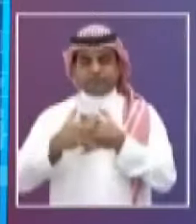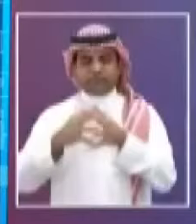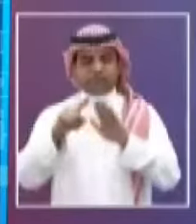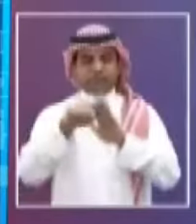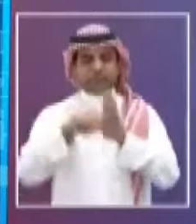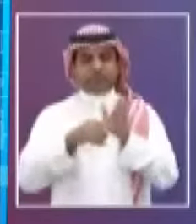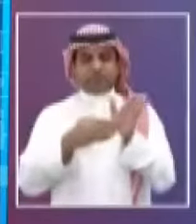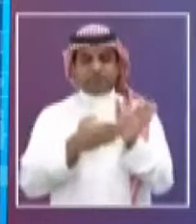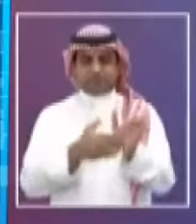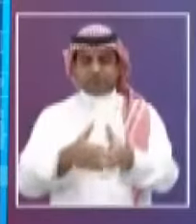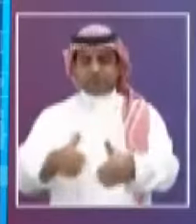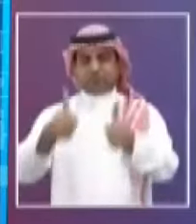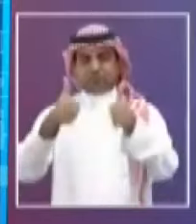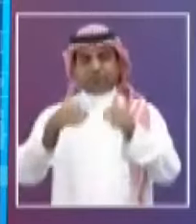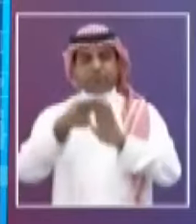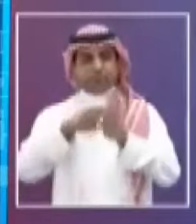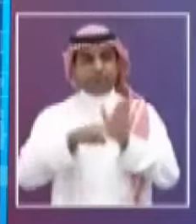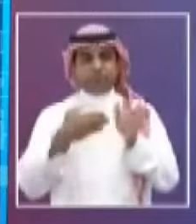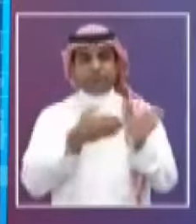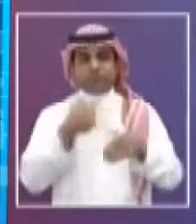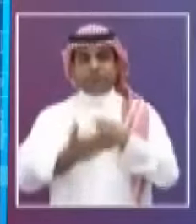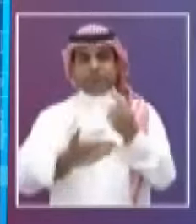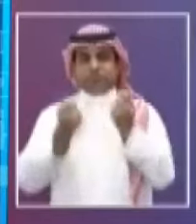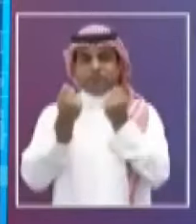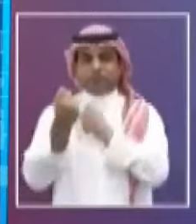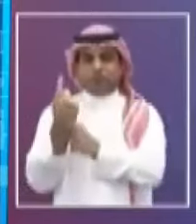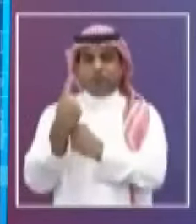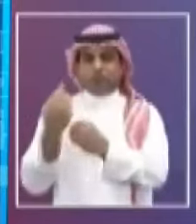والتزامهم وحرصهم ووعيهم واستجابتهم للتوعية